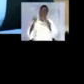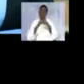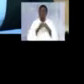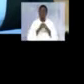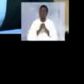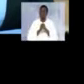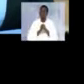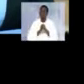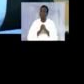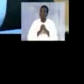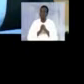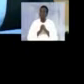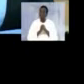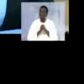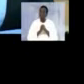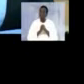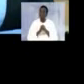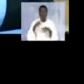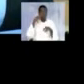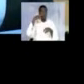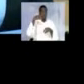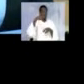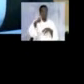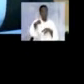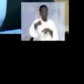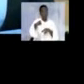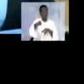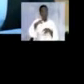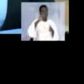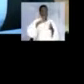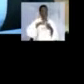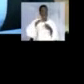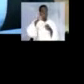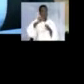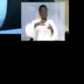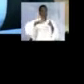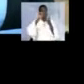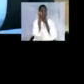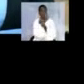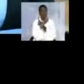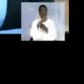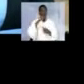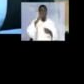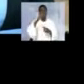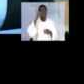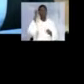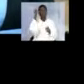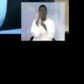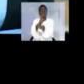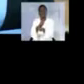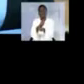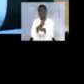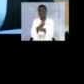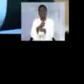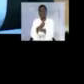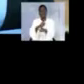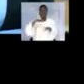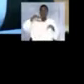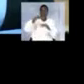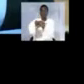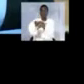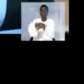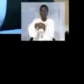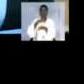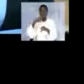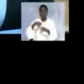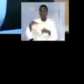subissent. Au regard de cette situation d'injustice, les Nations Unies